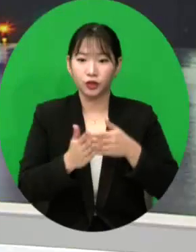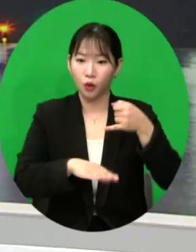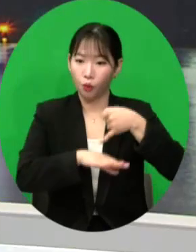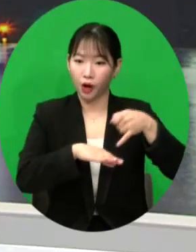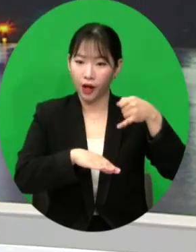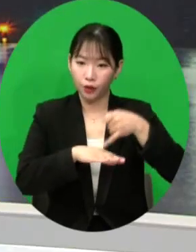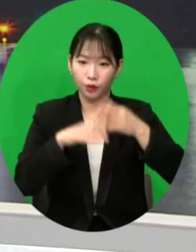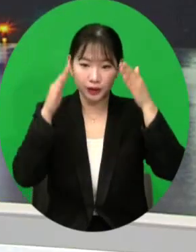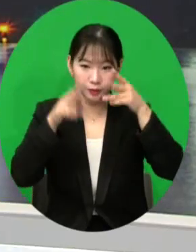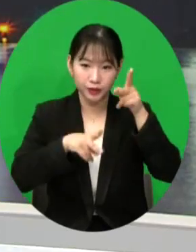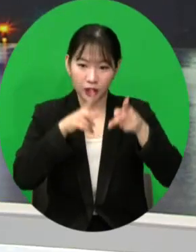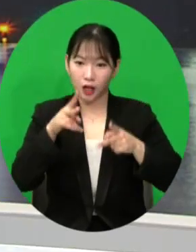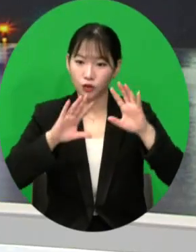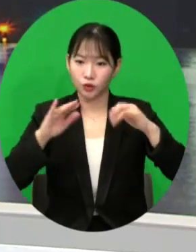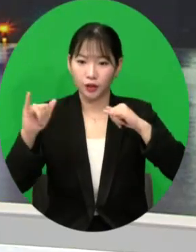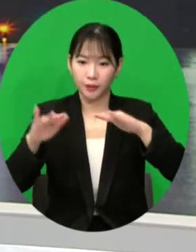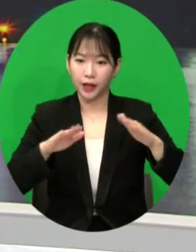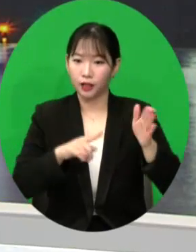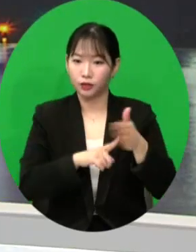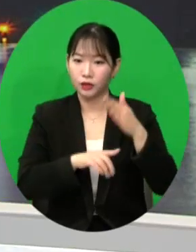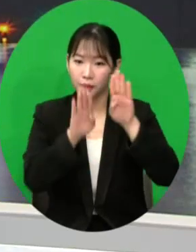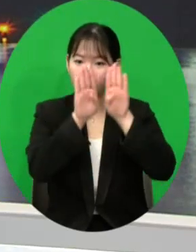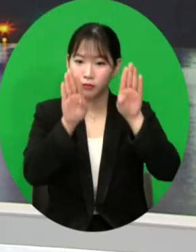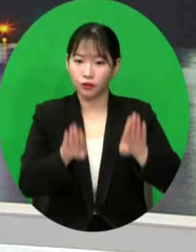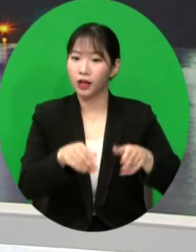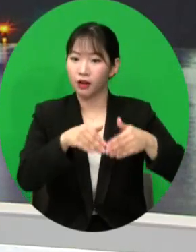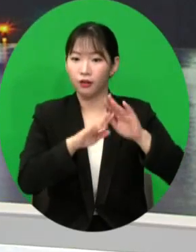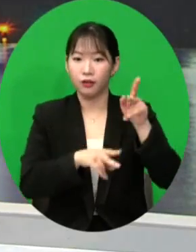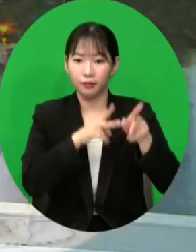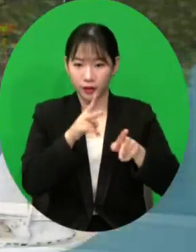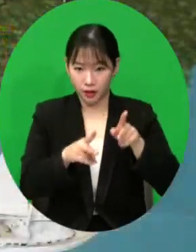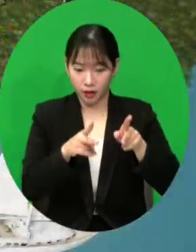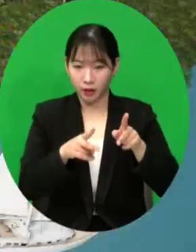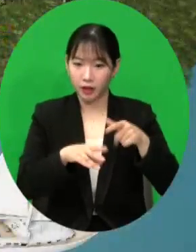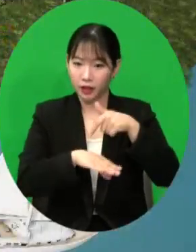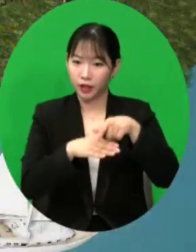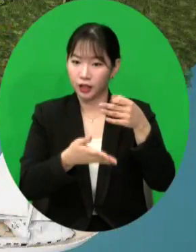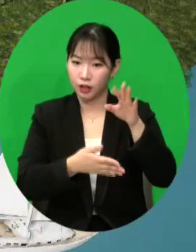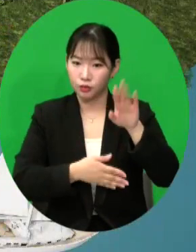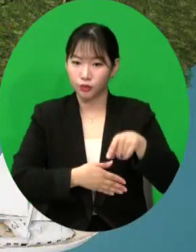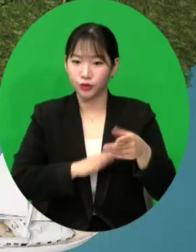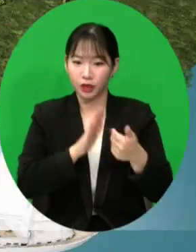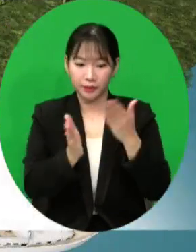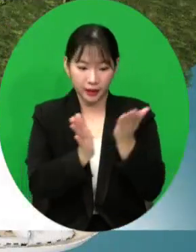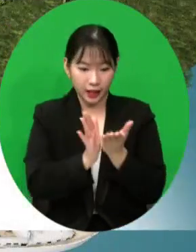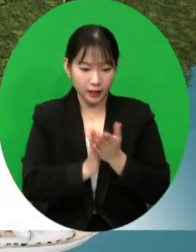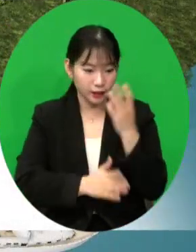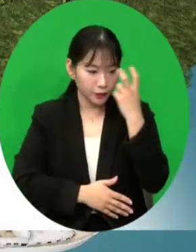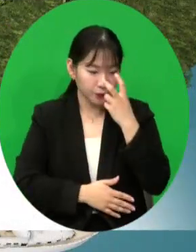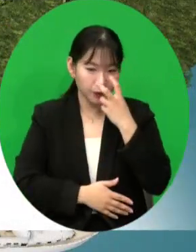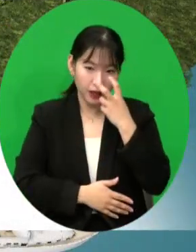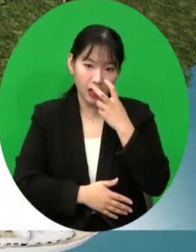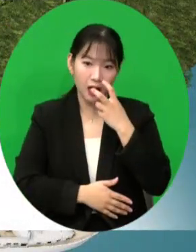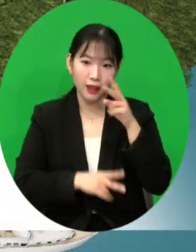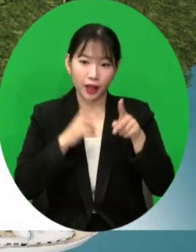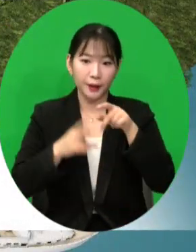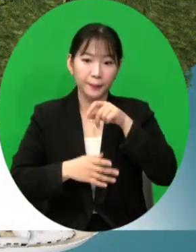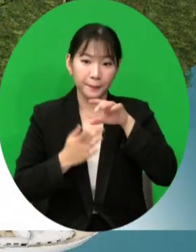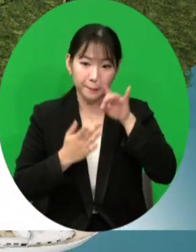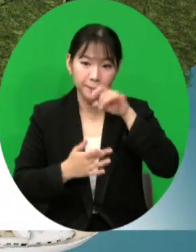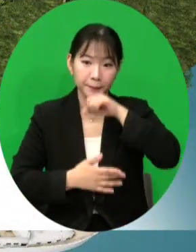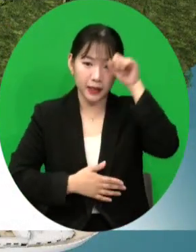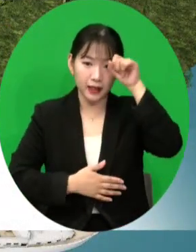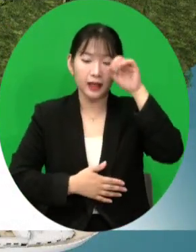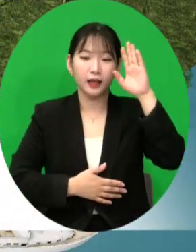완도군의 역점 사업인 국립 해양 수산 박물관 걸립 사업이 기획재 정부 예비타당성 조사 대상 사업으로 최종